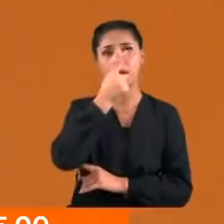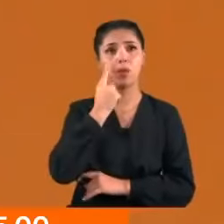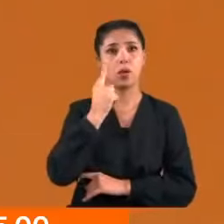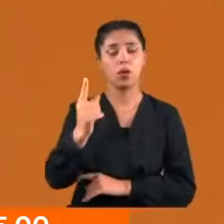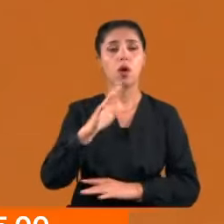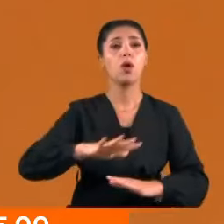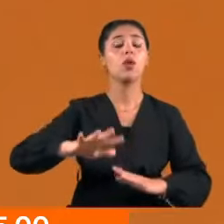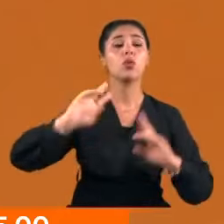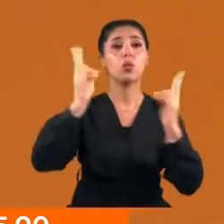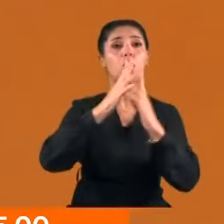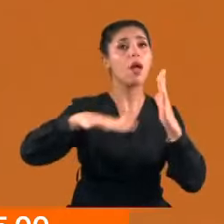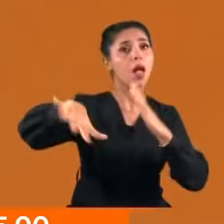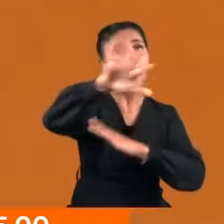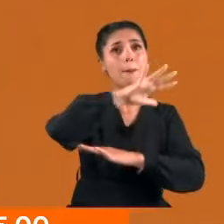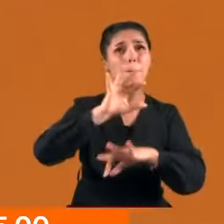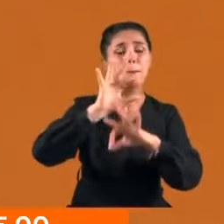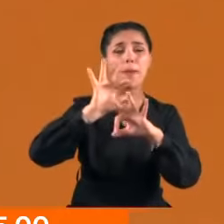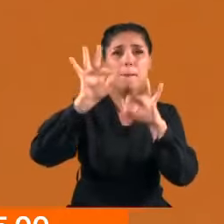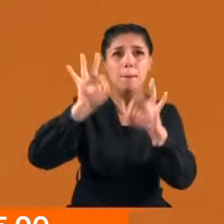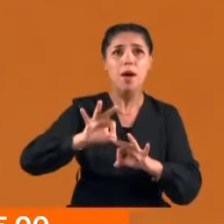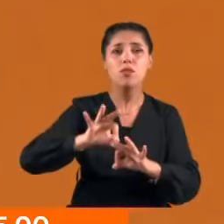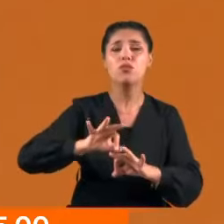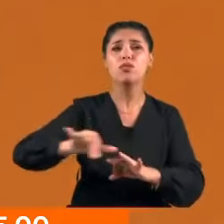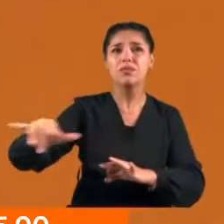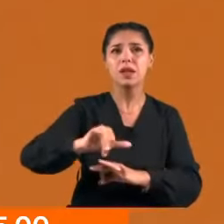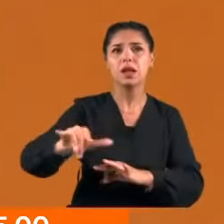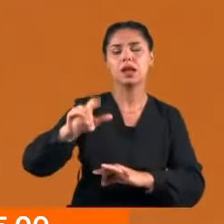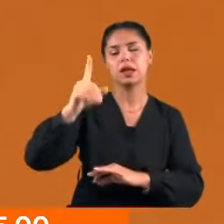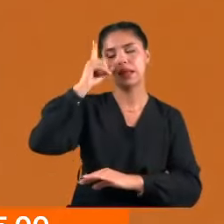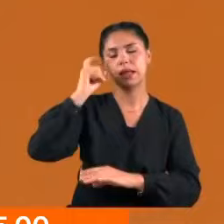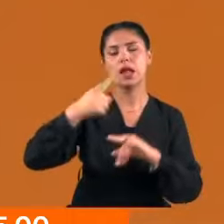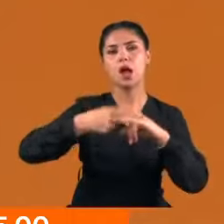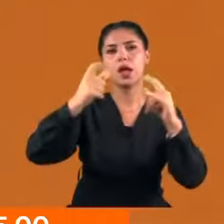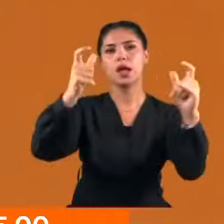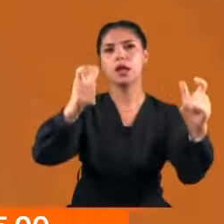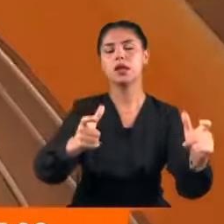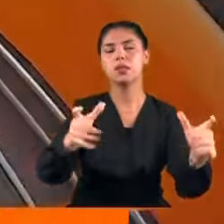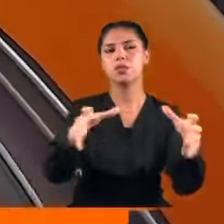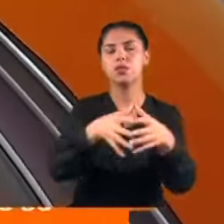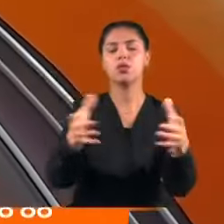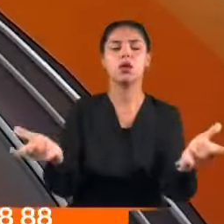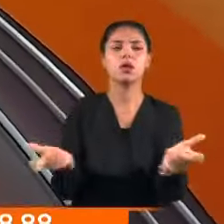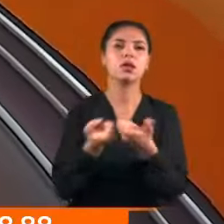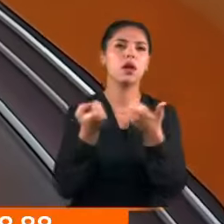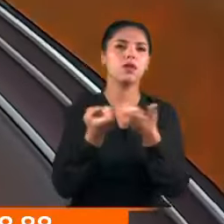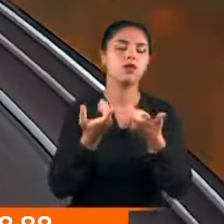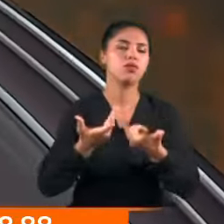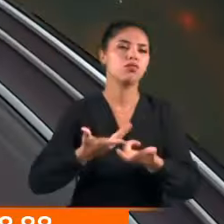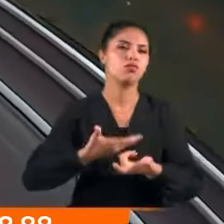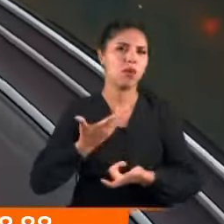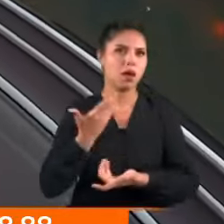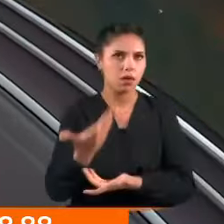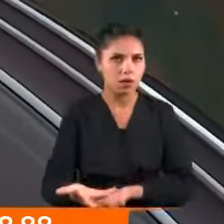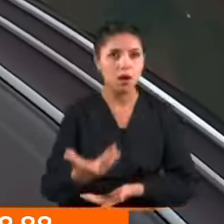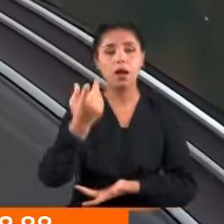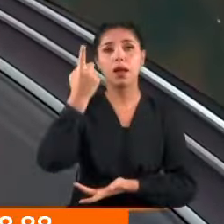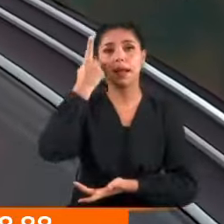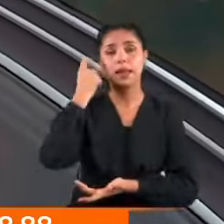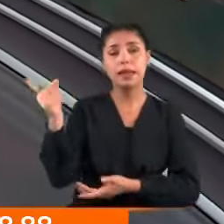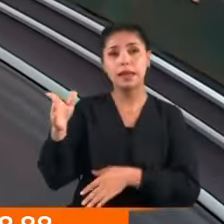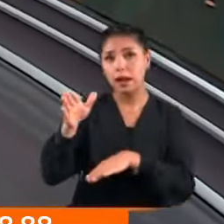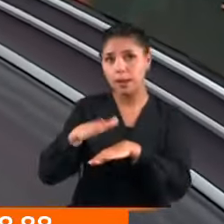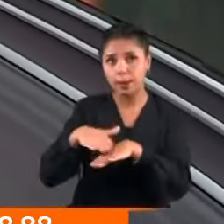Dünyanın gözü artık başlamak üzere olan İsrail-Hizbullah savaşında. Bu kötümser tahminde bulunmak için İsrail'in yaptıklarına